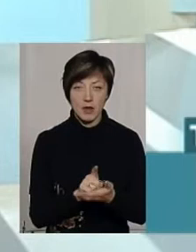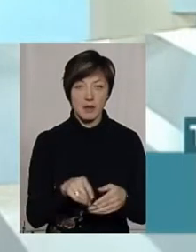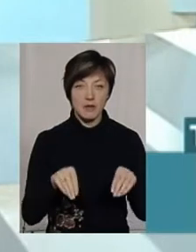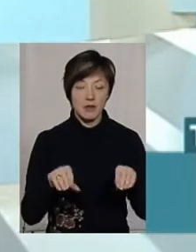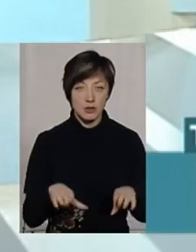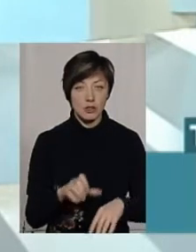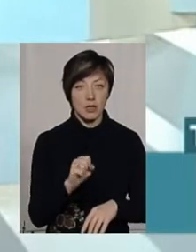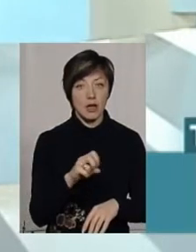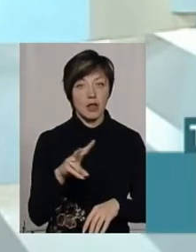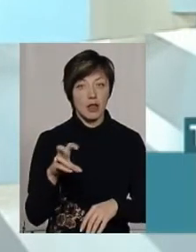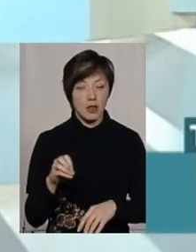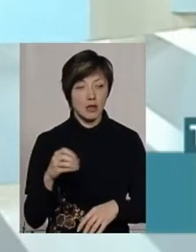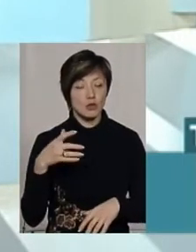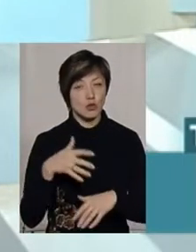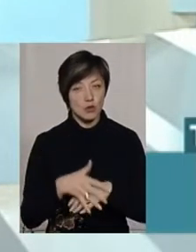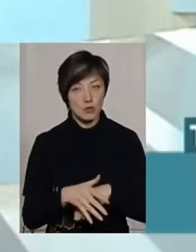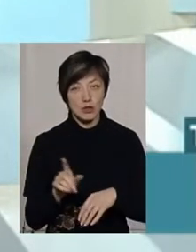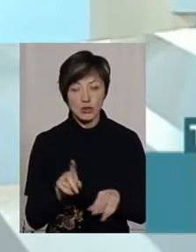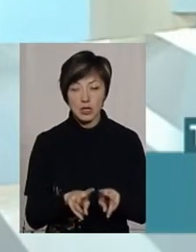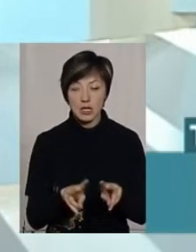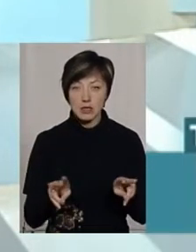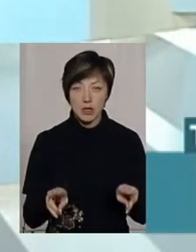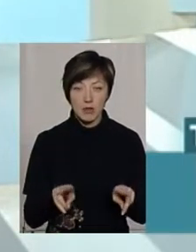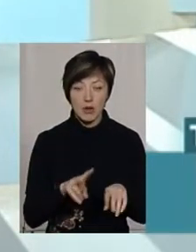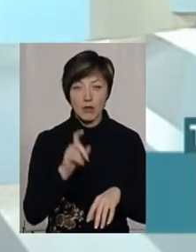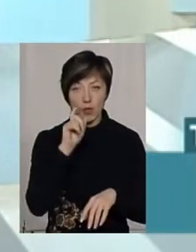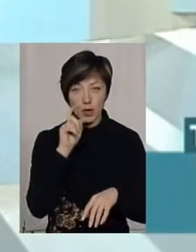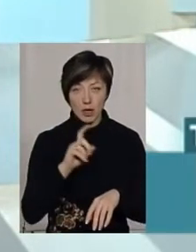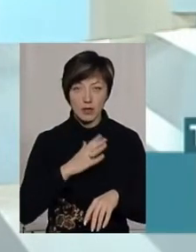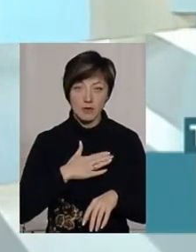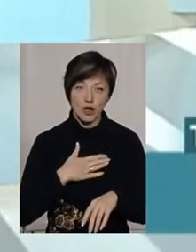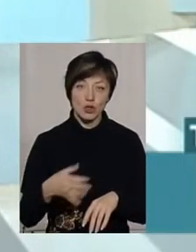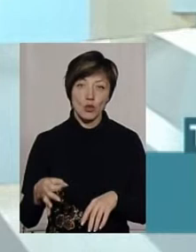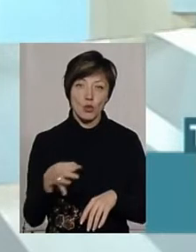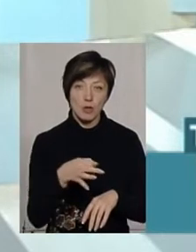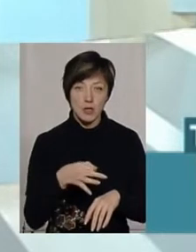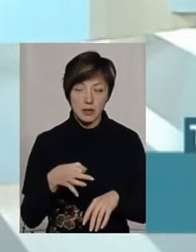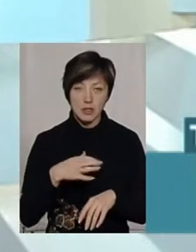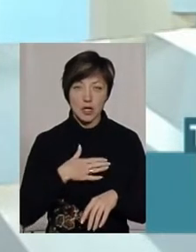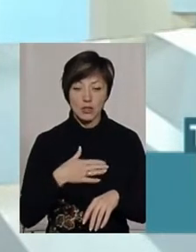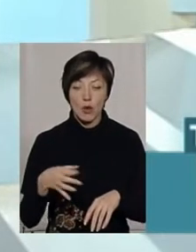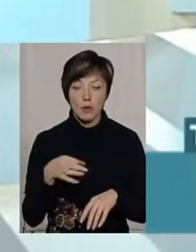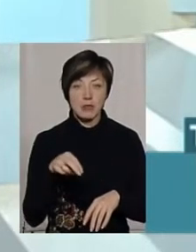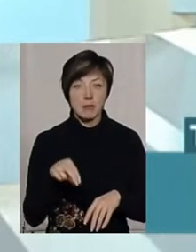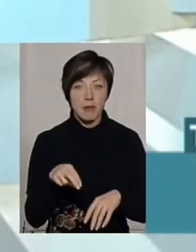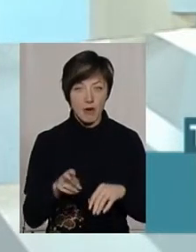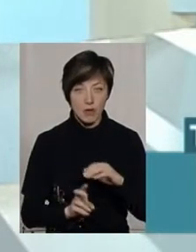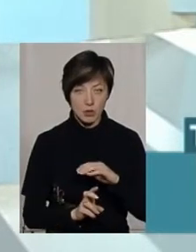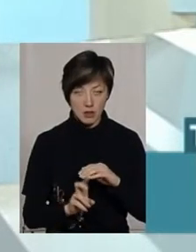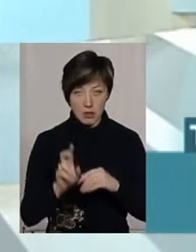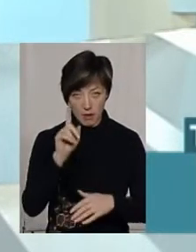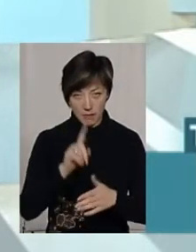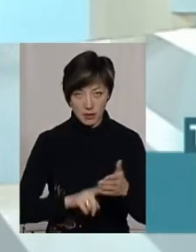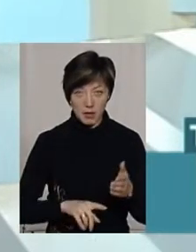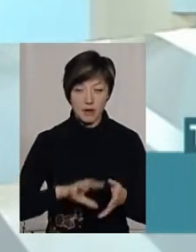Але зрозуміло, що так само, як в Україні, так і в нашій області, а наша область православна,